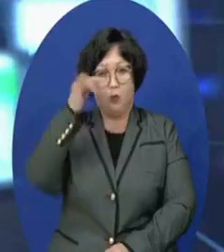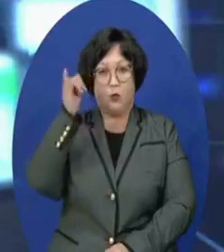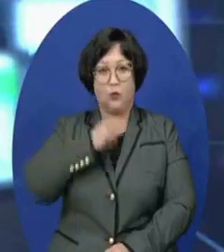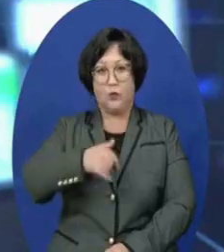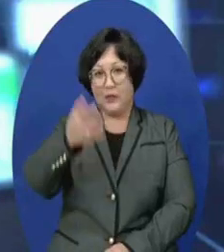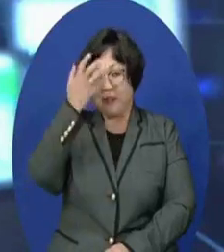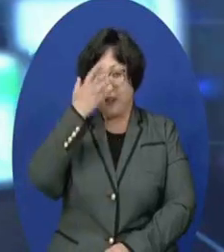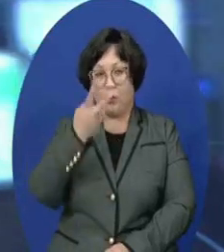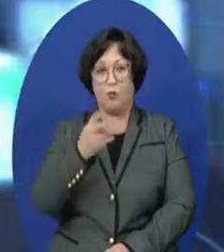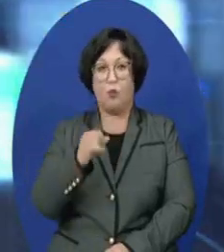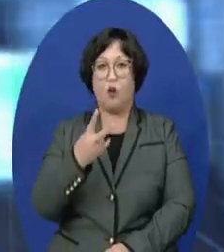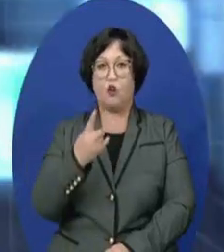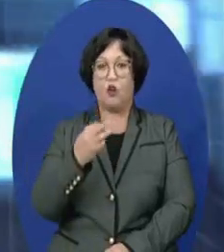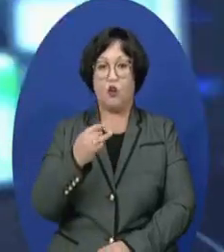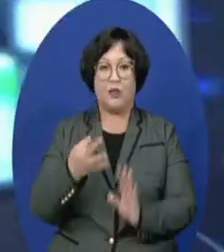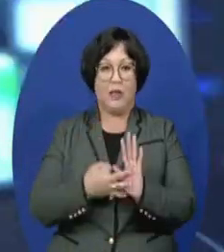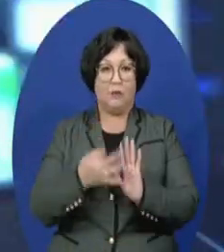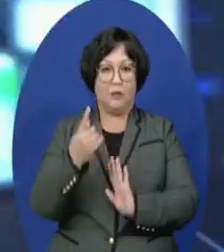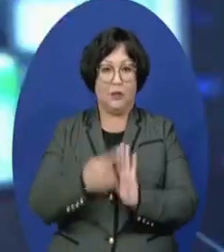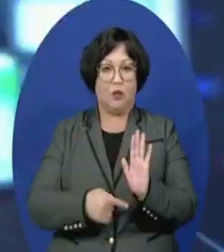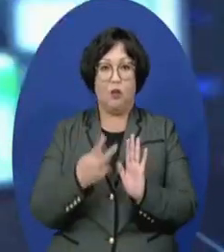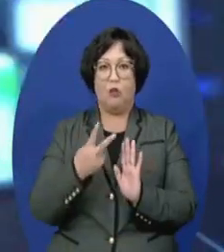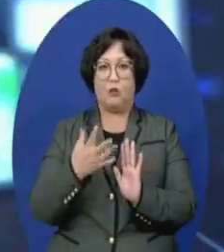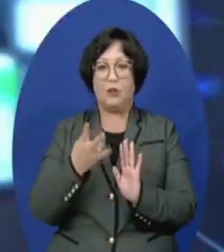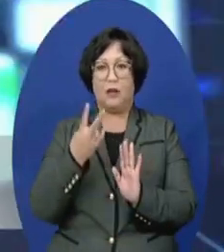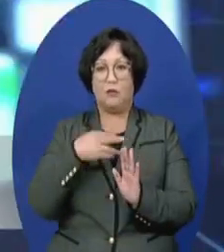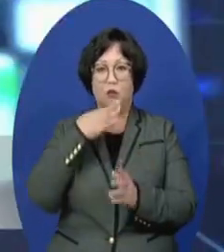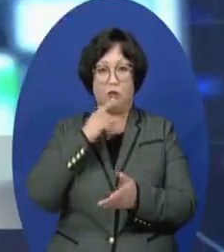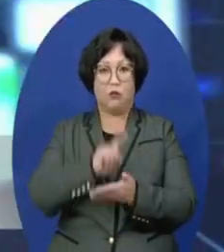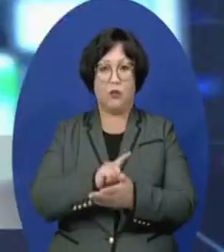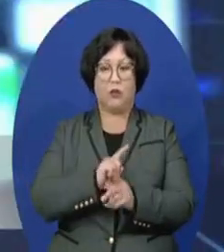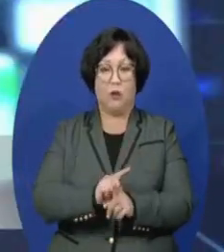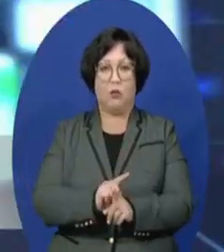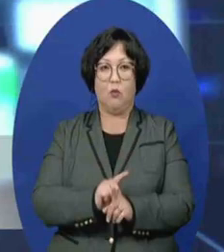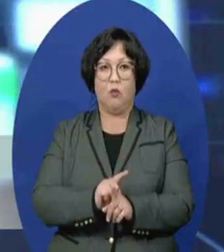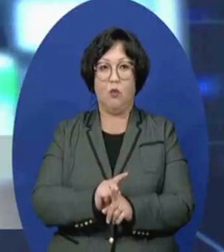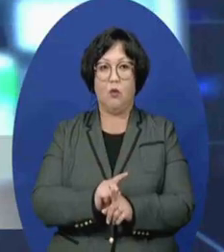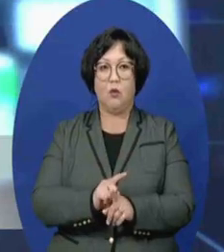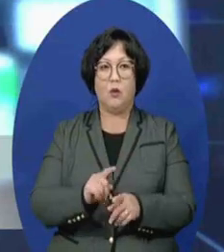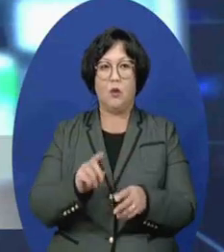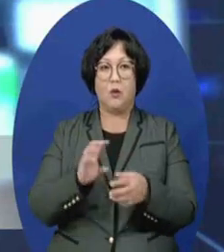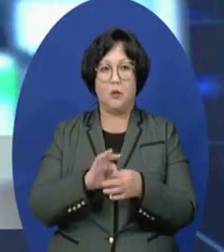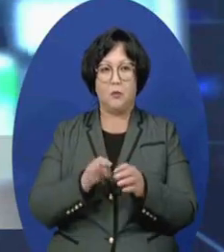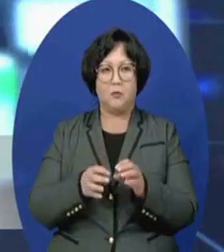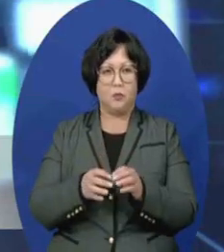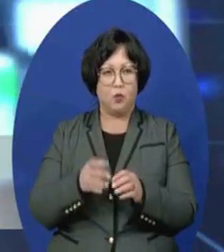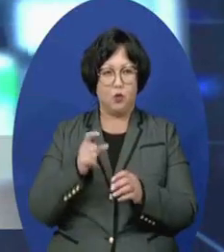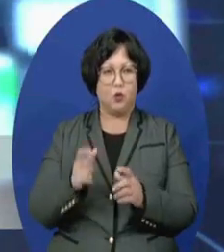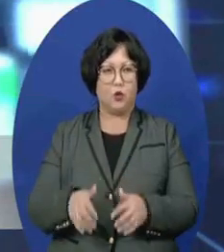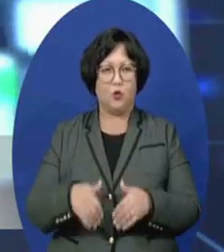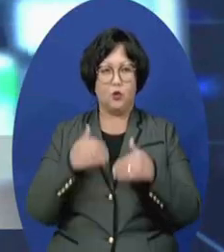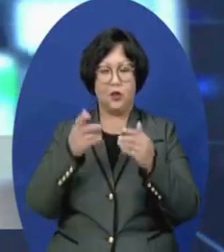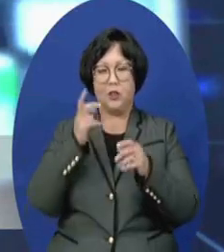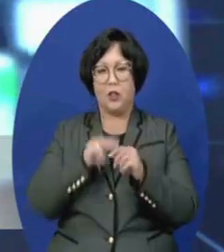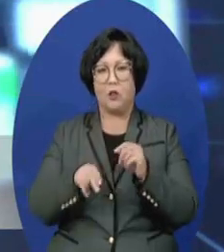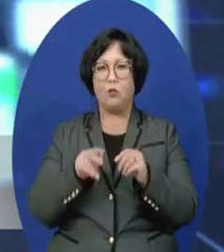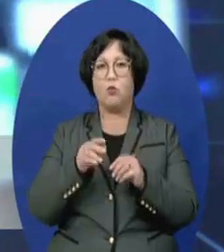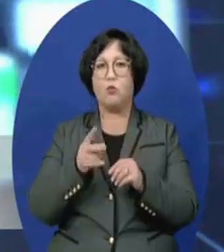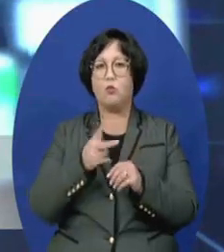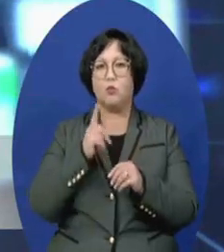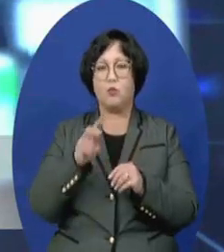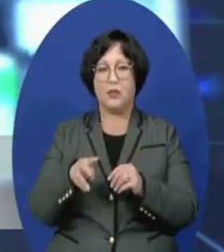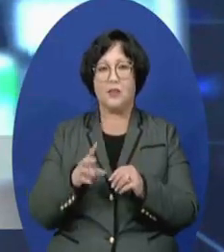Монгол улсын засгийн газрын 2021 оны 8 дугаар сарын 25-ны өдрийн тогтоолоор байгуулсан олимпизмыг дэлгэрүүлж хүний хөгжлийн шалгуур үзүүлэлтийг